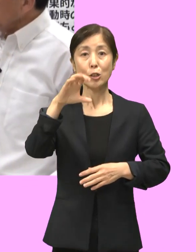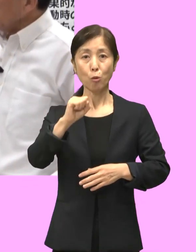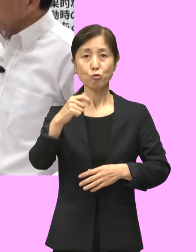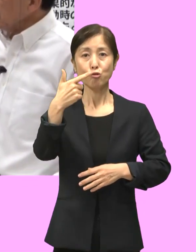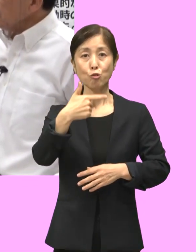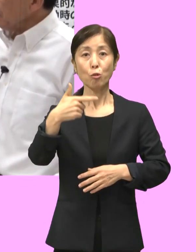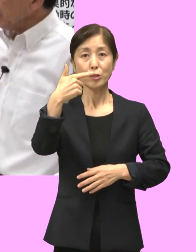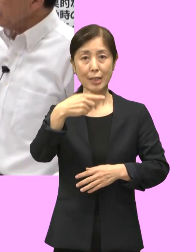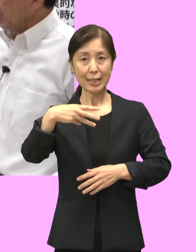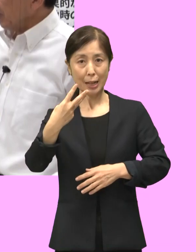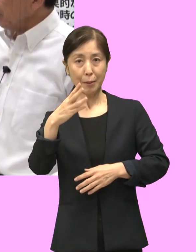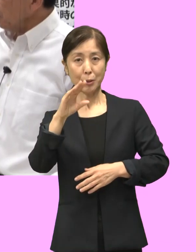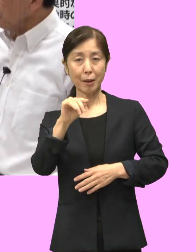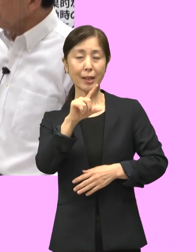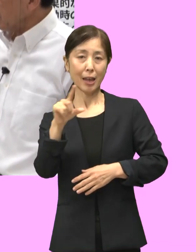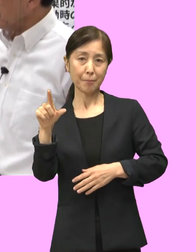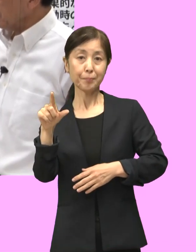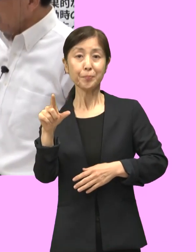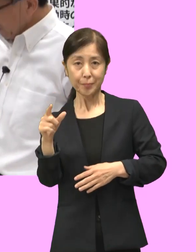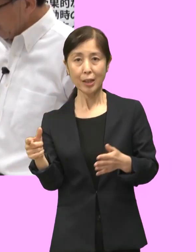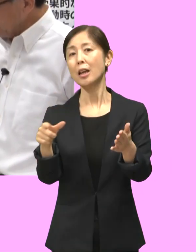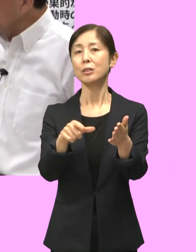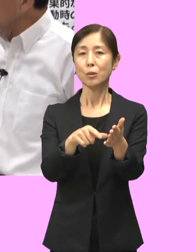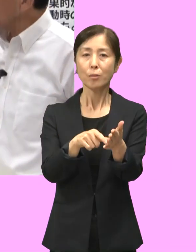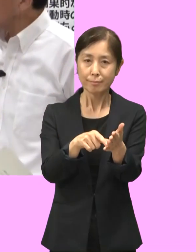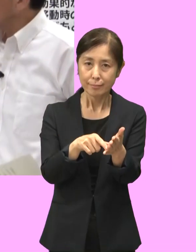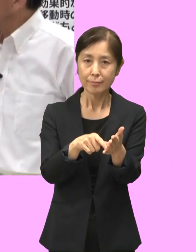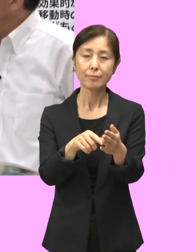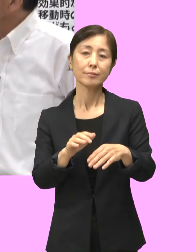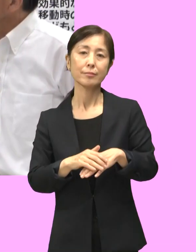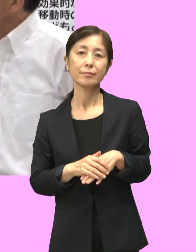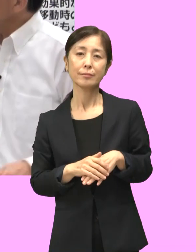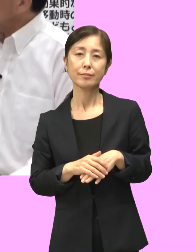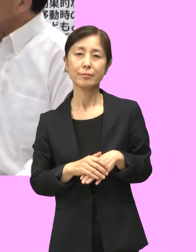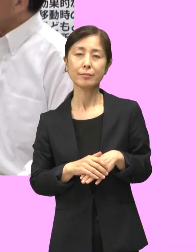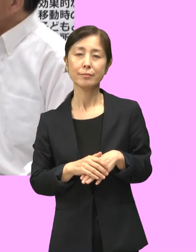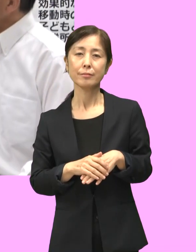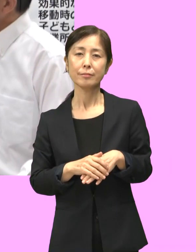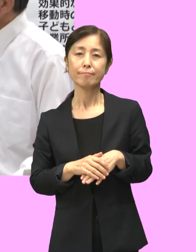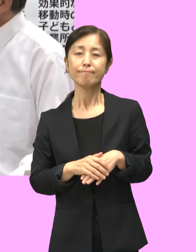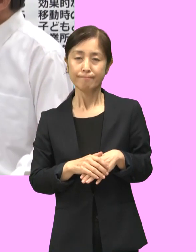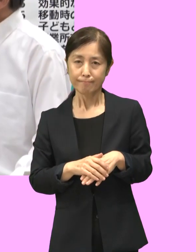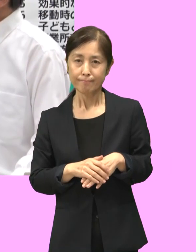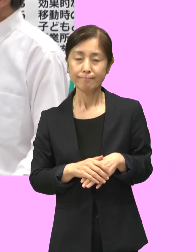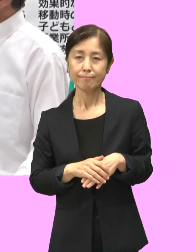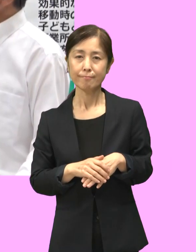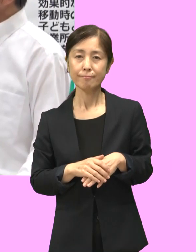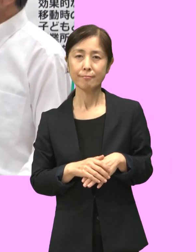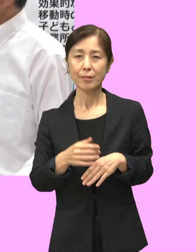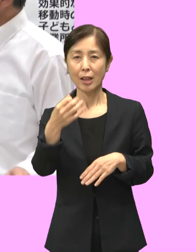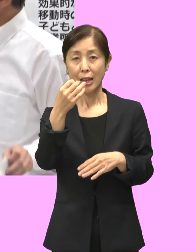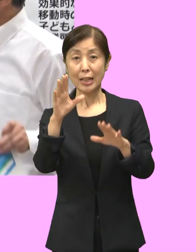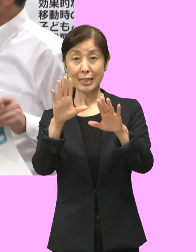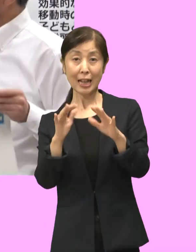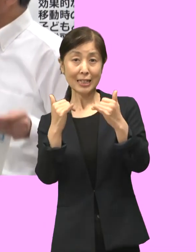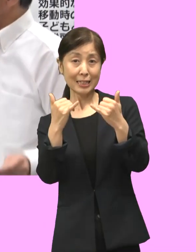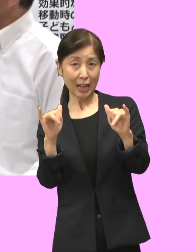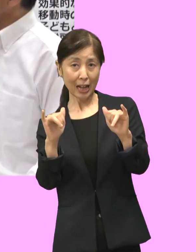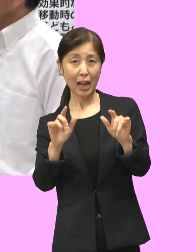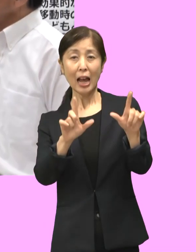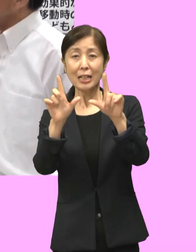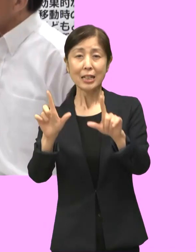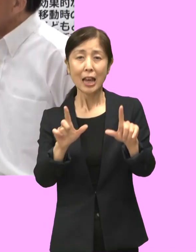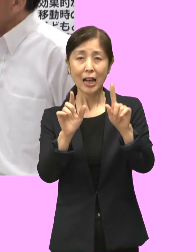億6300万円を計上しております。で、まずは、被災者生活支援でありま